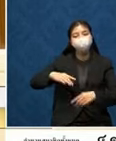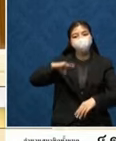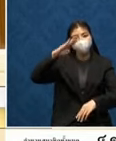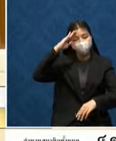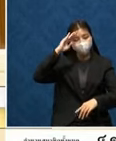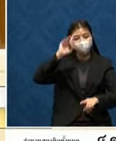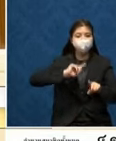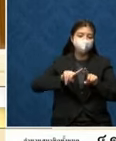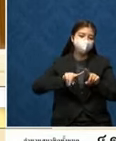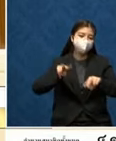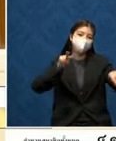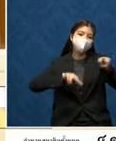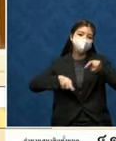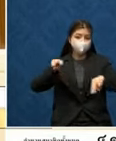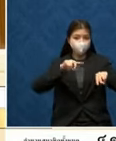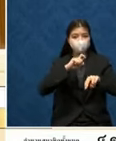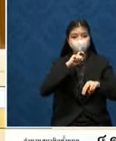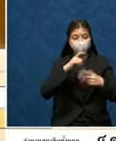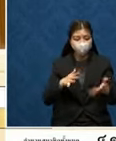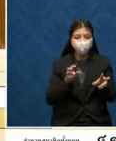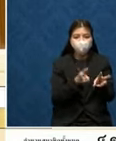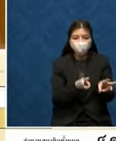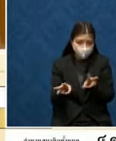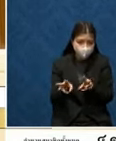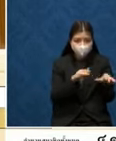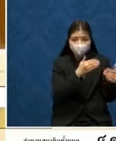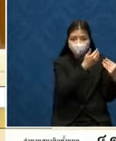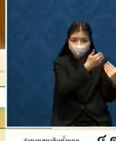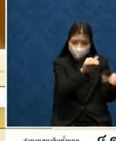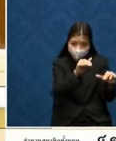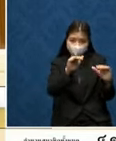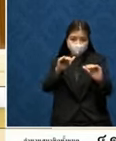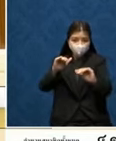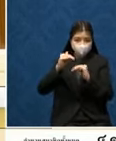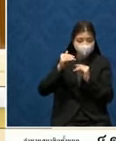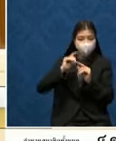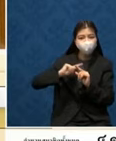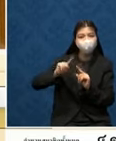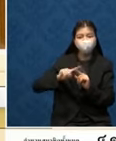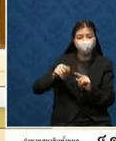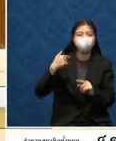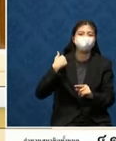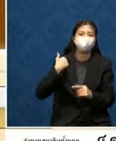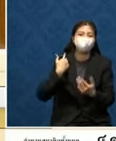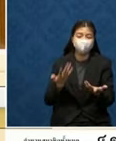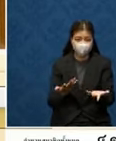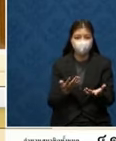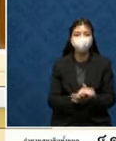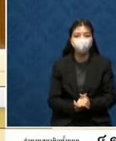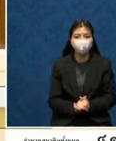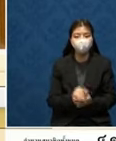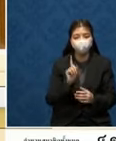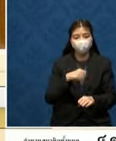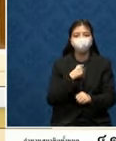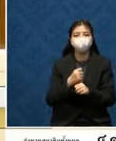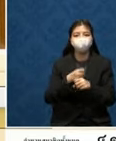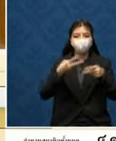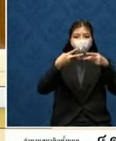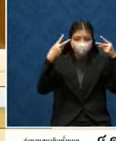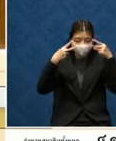พบมีการเปลี่ยนแปลงวิธีการเคลื่อนย้ายวิธีการส่งออกวิธีการมันก็โจรน่ะแล้วก็ต้องทำให้ทัน